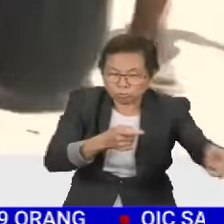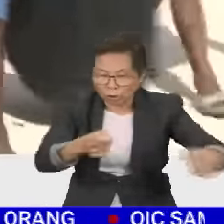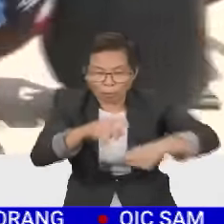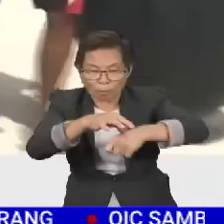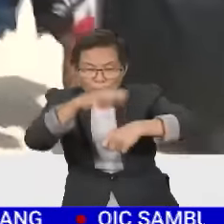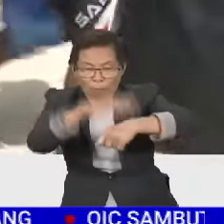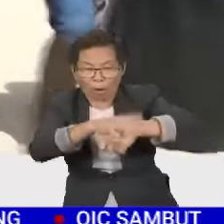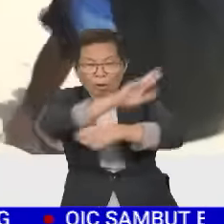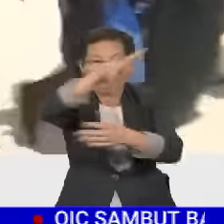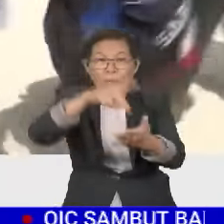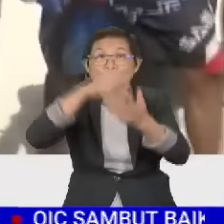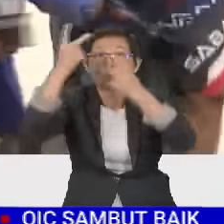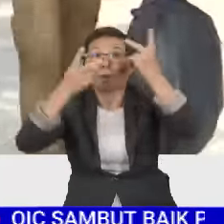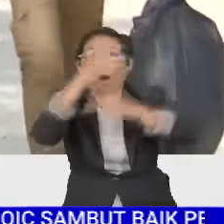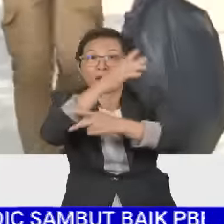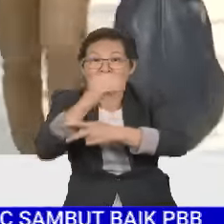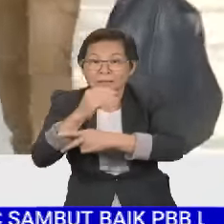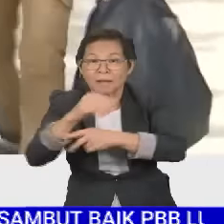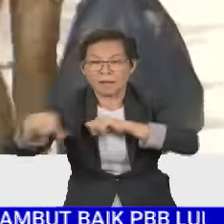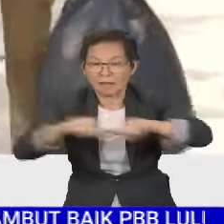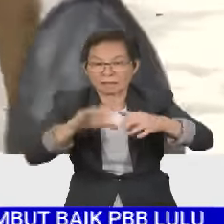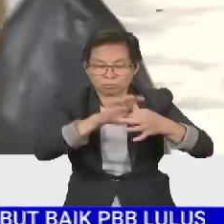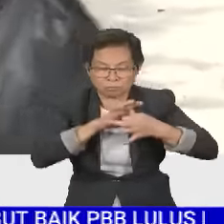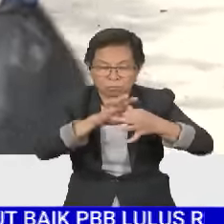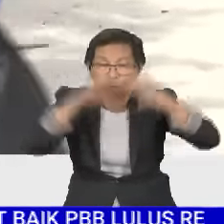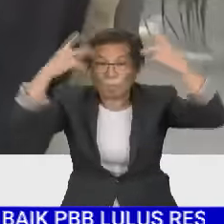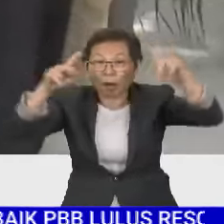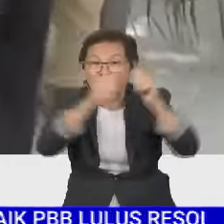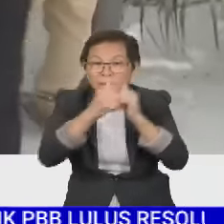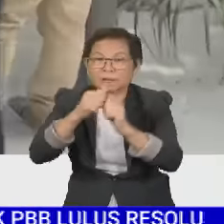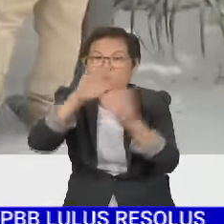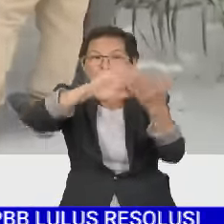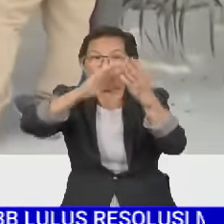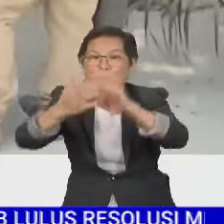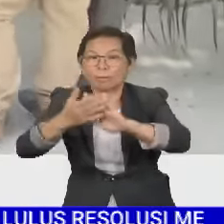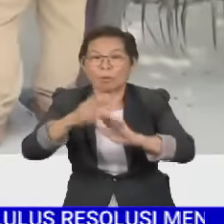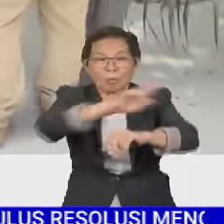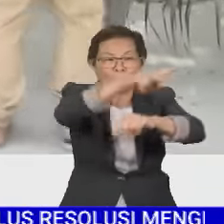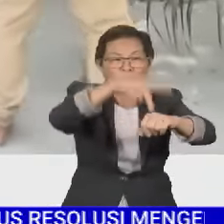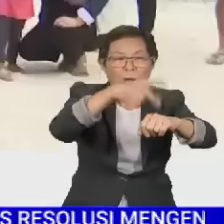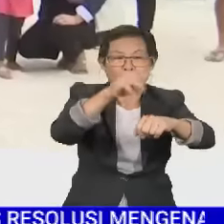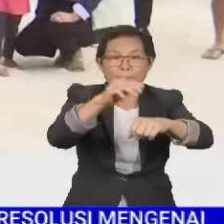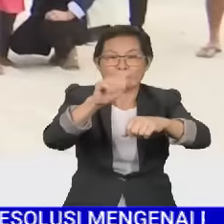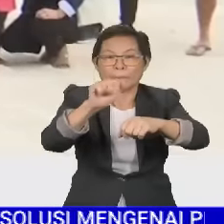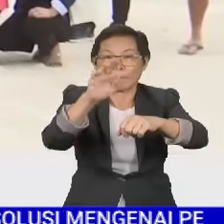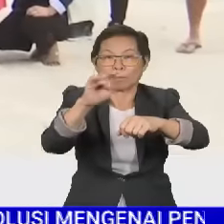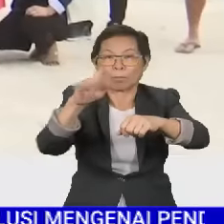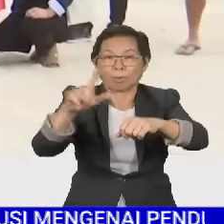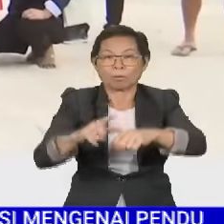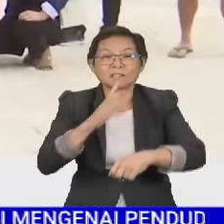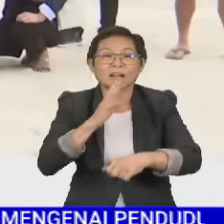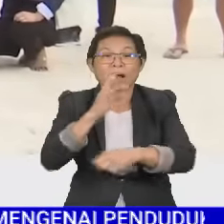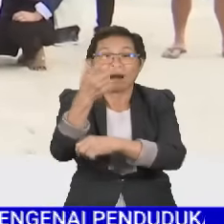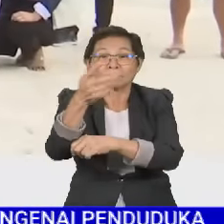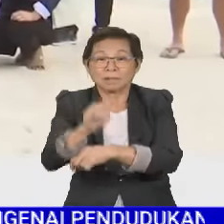nyamuk aedes di pusat pelancongan serta activity gotong royong perdana bersama community Pulau mambul beliau bercakap kepada